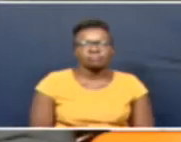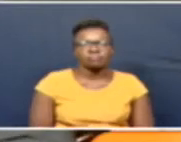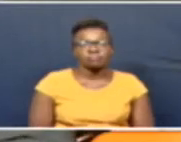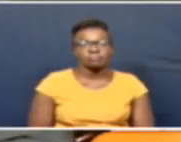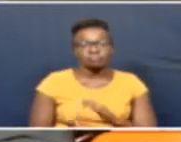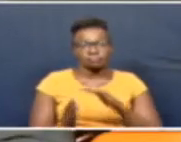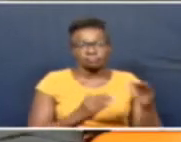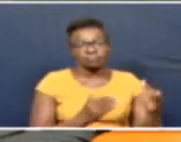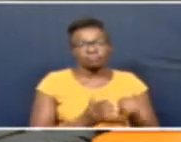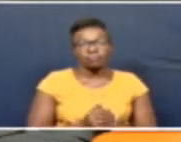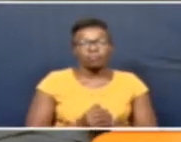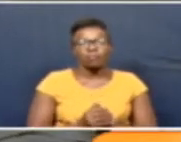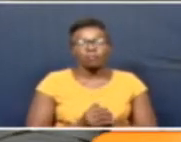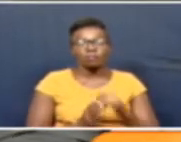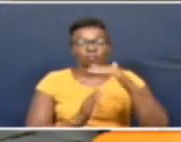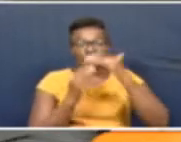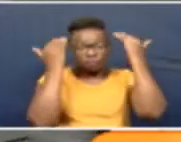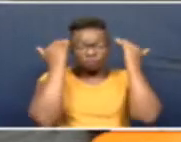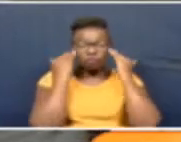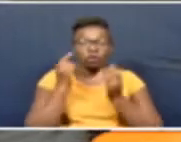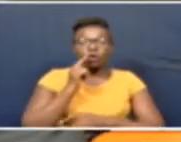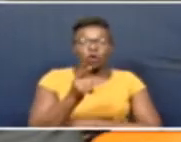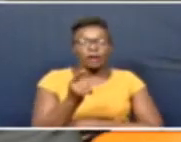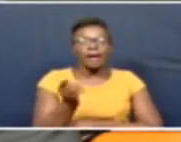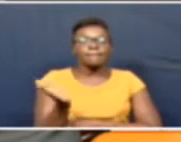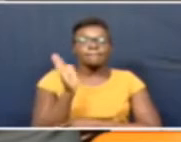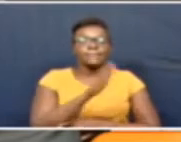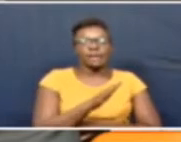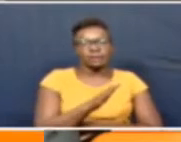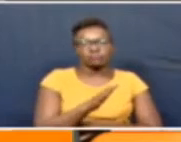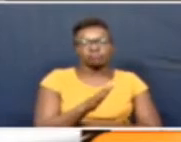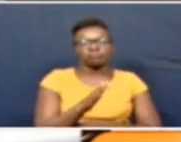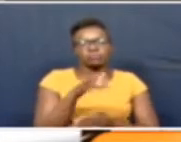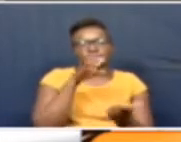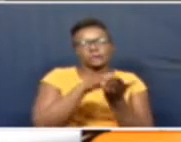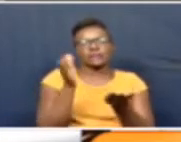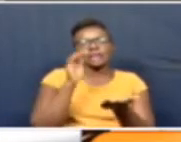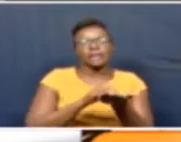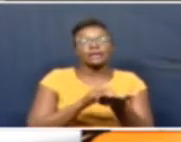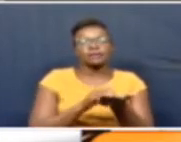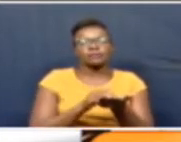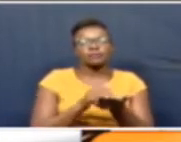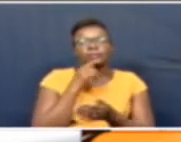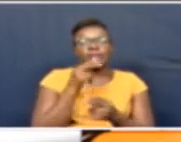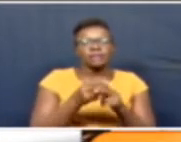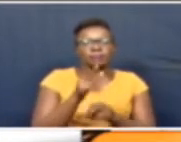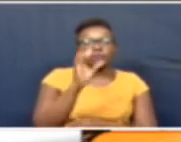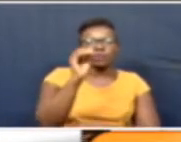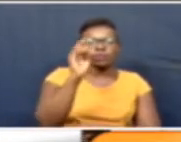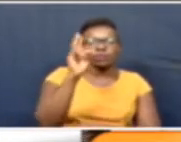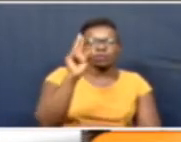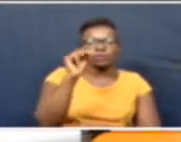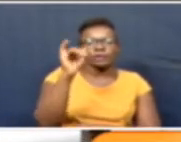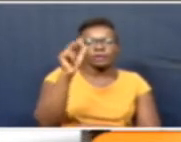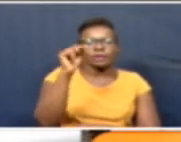Mahakama Kuu imeagiza kusikizwa upya kwa kesi ya mshukiwa wa mauaji Philip Onyancha. Mahakama Kuu ilikosoa upande wa mashtaka kwani ilikuwa